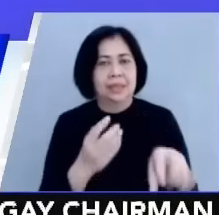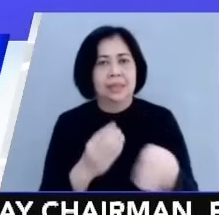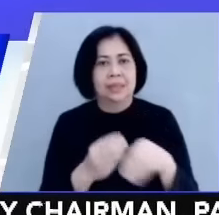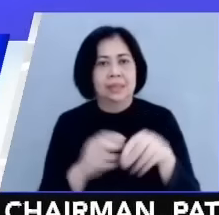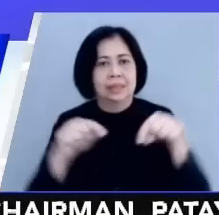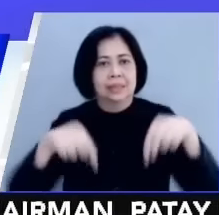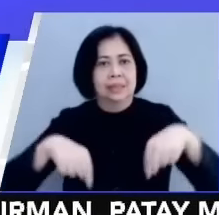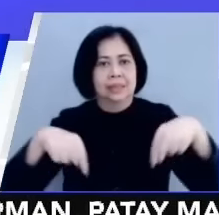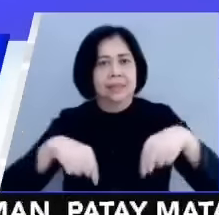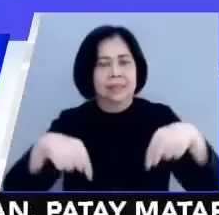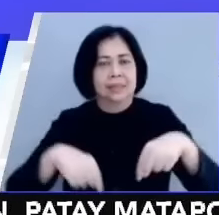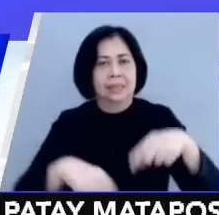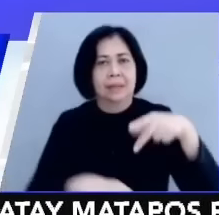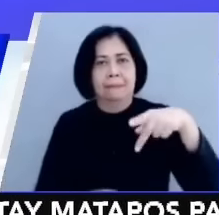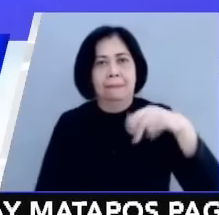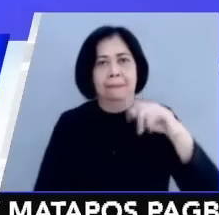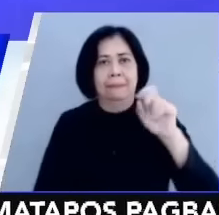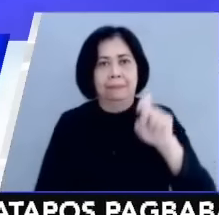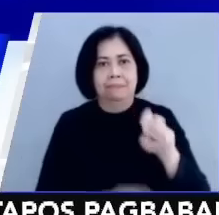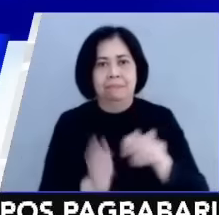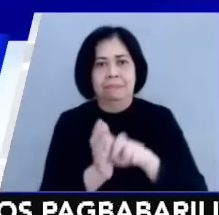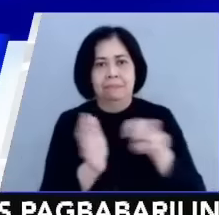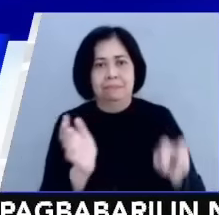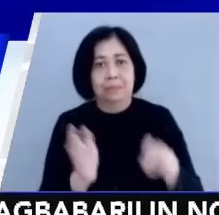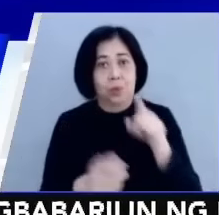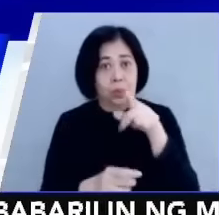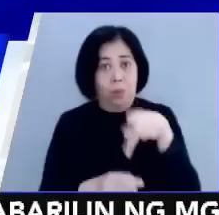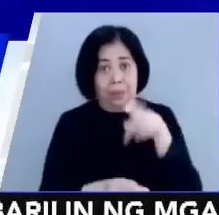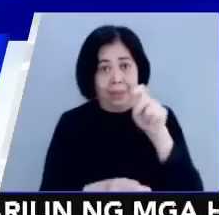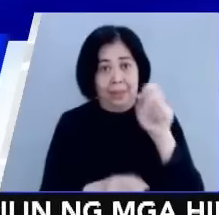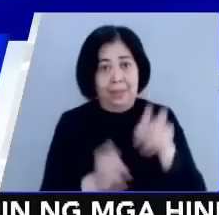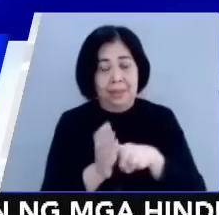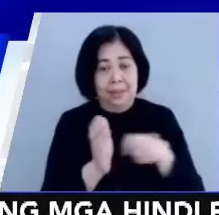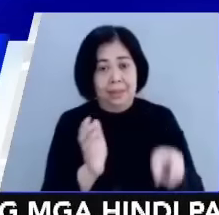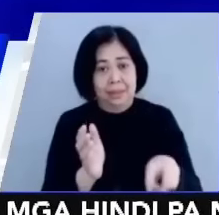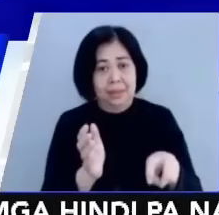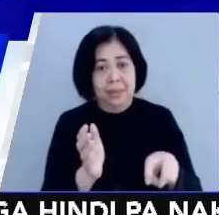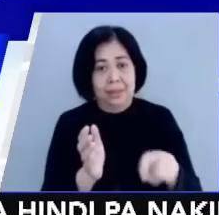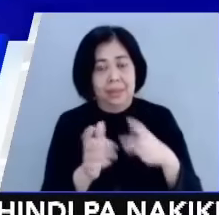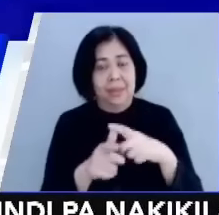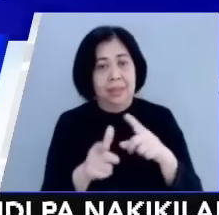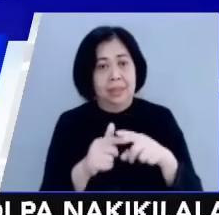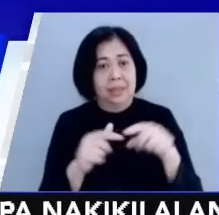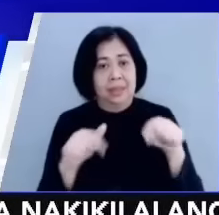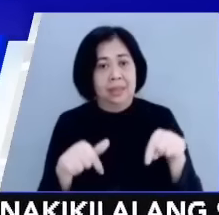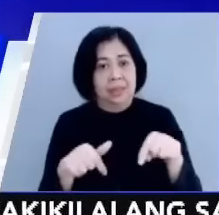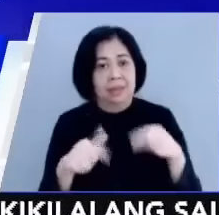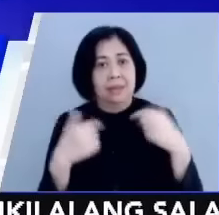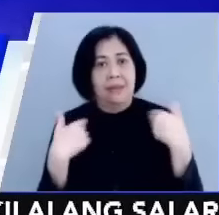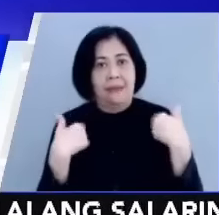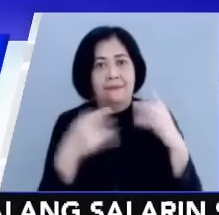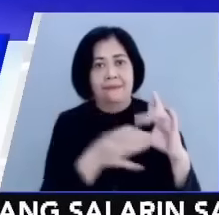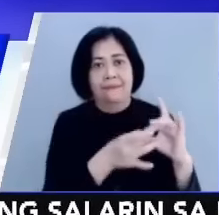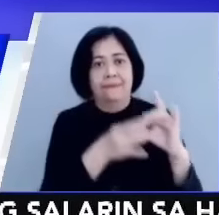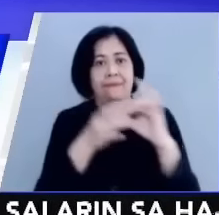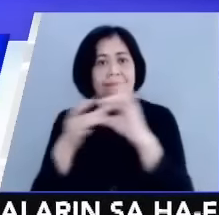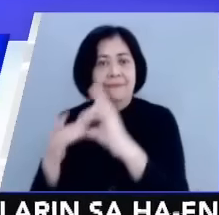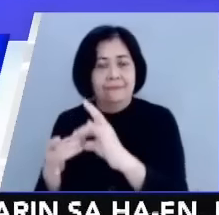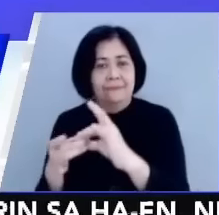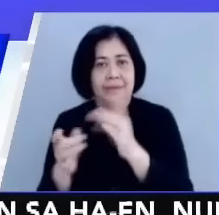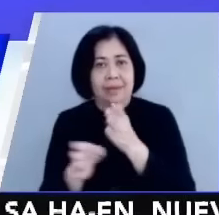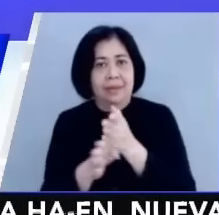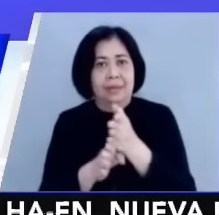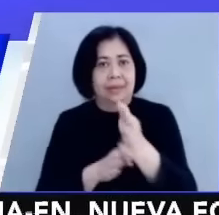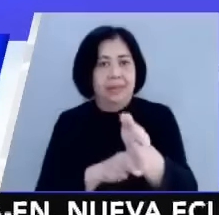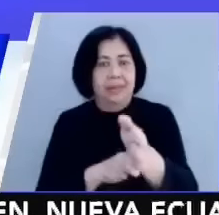PTEC bababa. So PTEC kayo bababa, PTEC Station, at dito ay meron ng connection, diretso na papasok